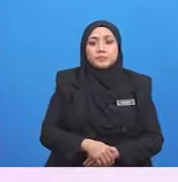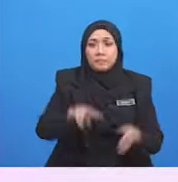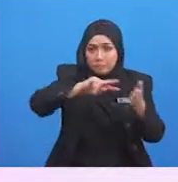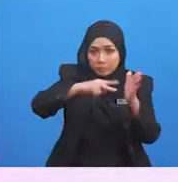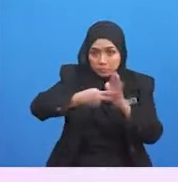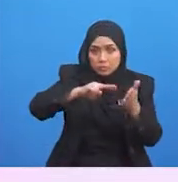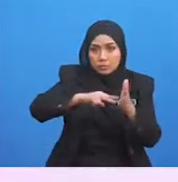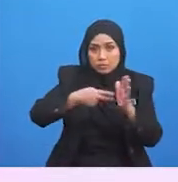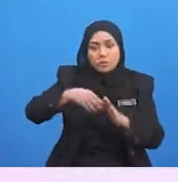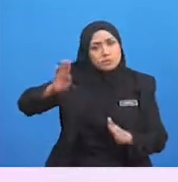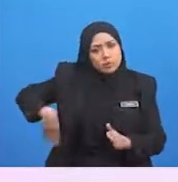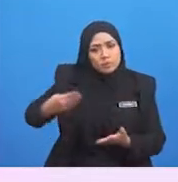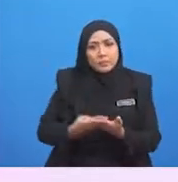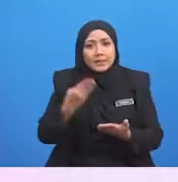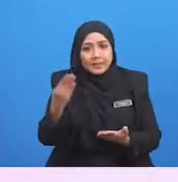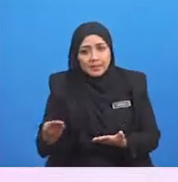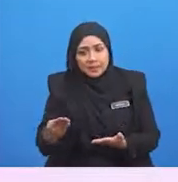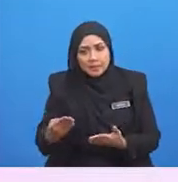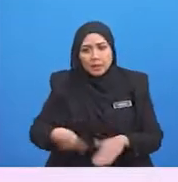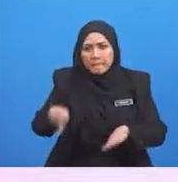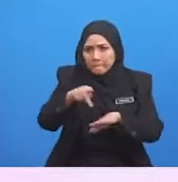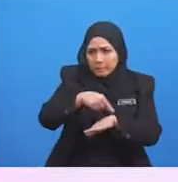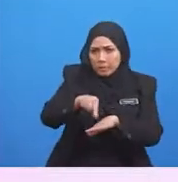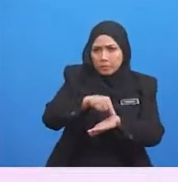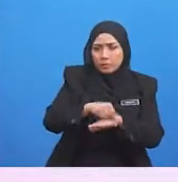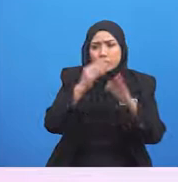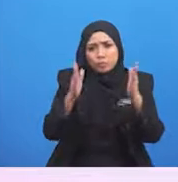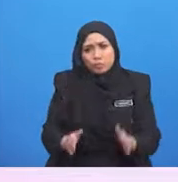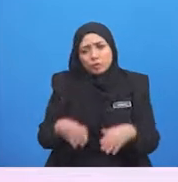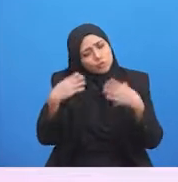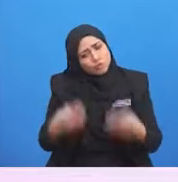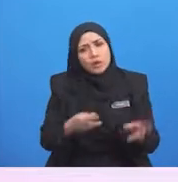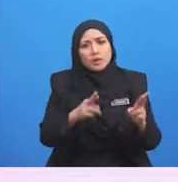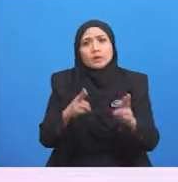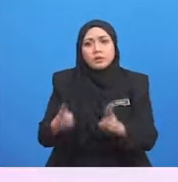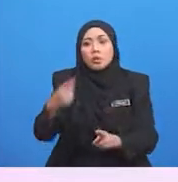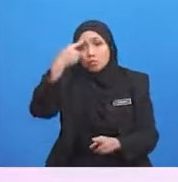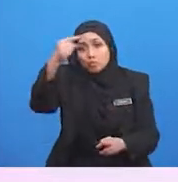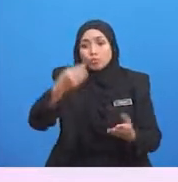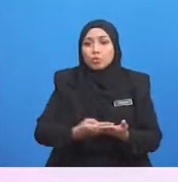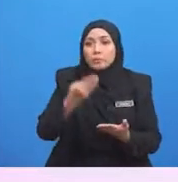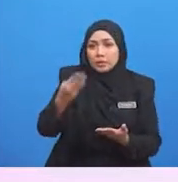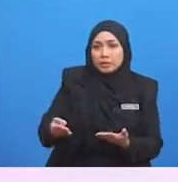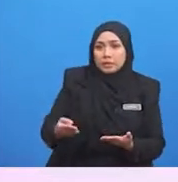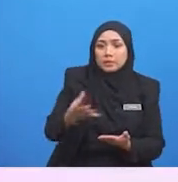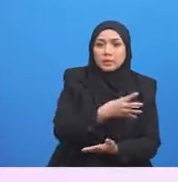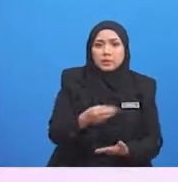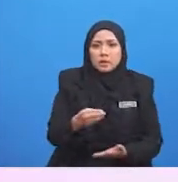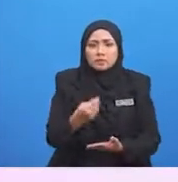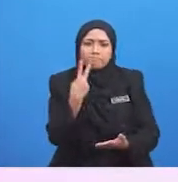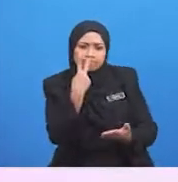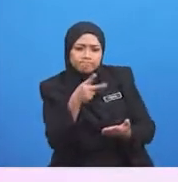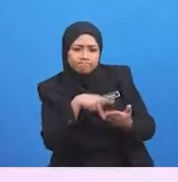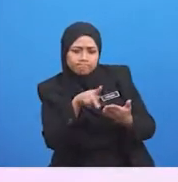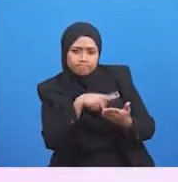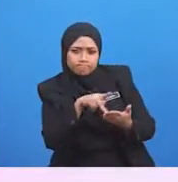Bermakna, sebelum membeli, pengguna sudah merancang untuk membuat pembelian dan membuat penyelidikan